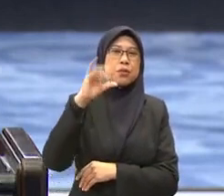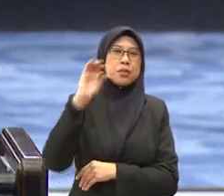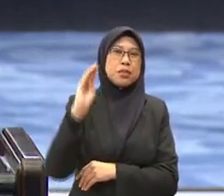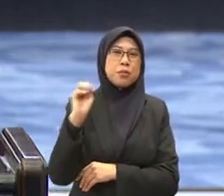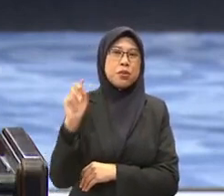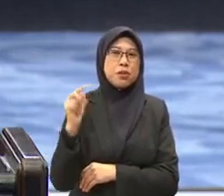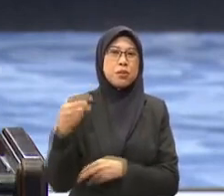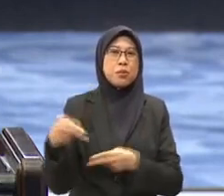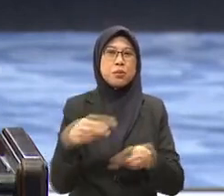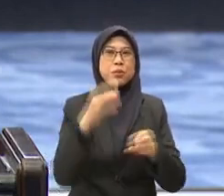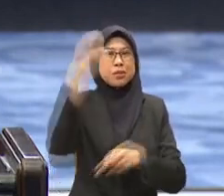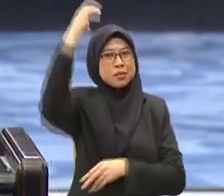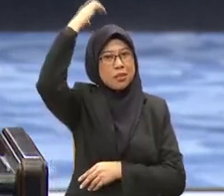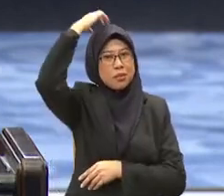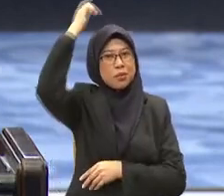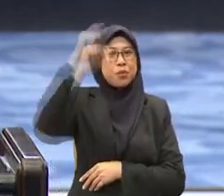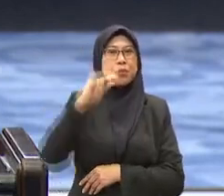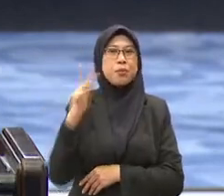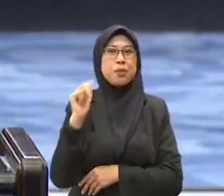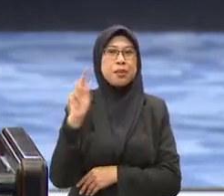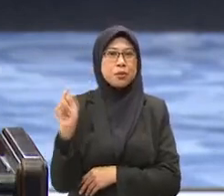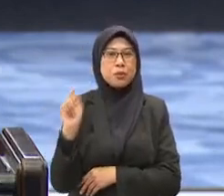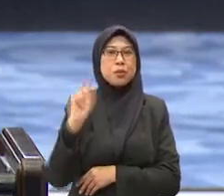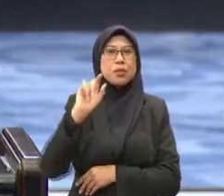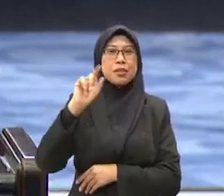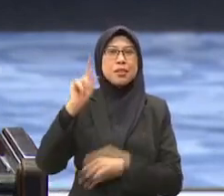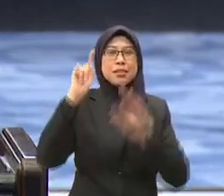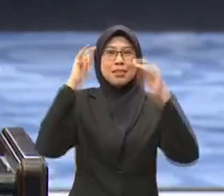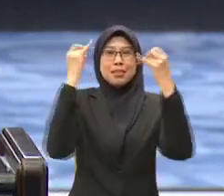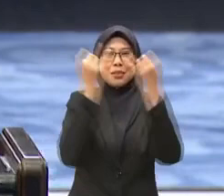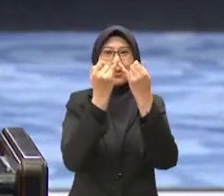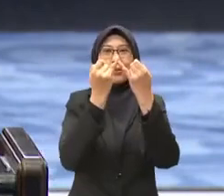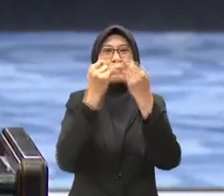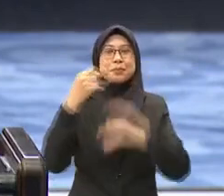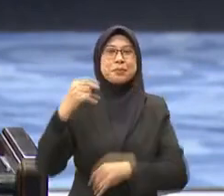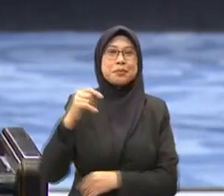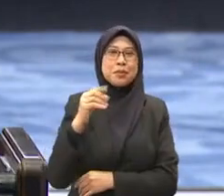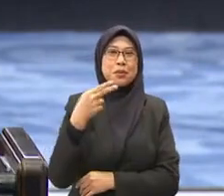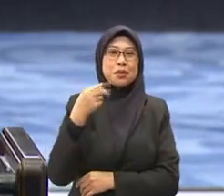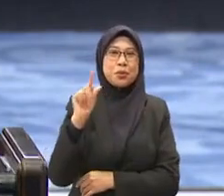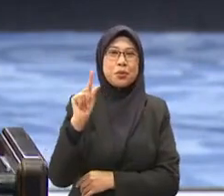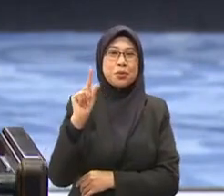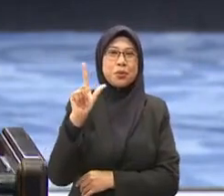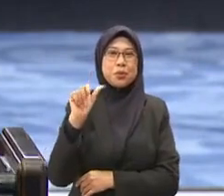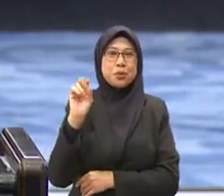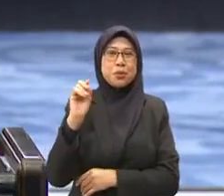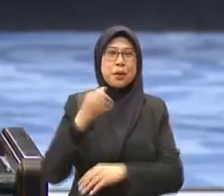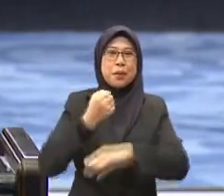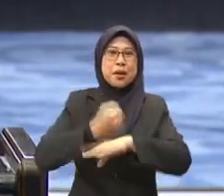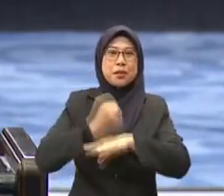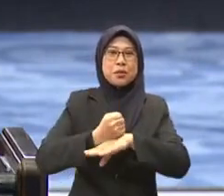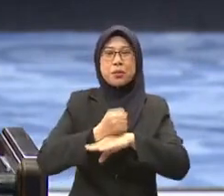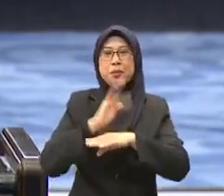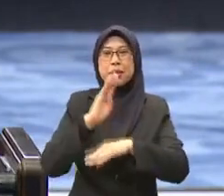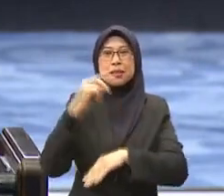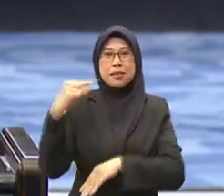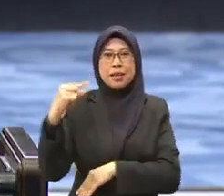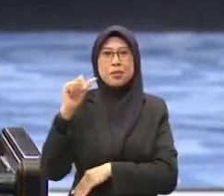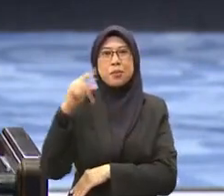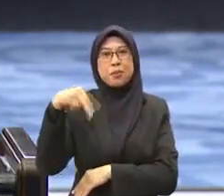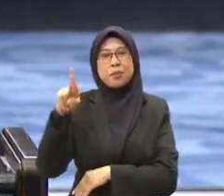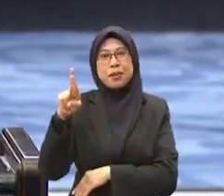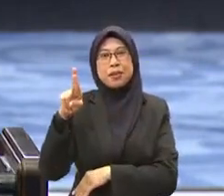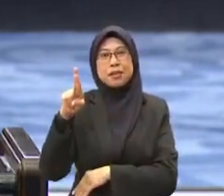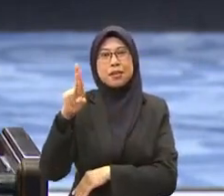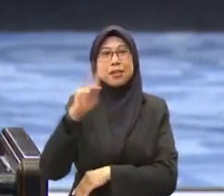Selangor Kubang Kian Lubuk hantu jerantut rasah hulu Terengganu batu batang lupa Kuala kerau Maran